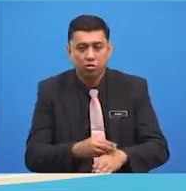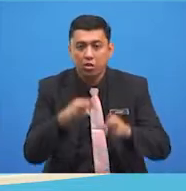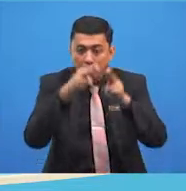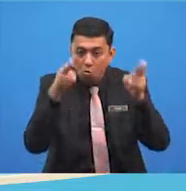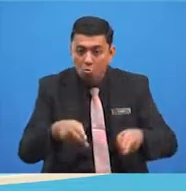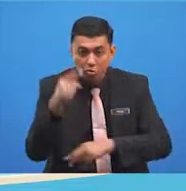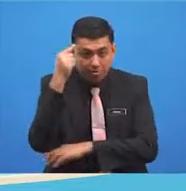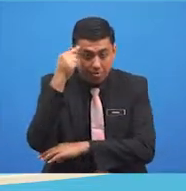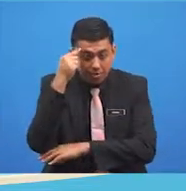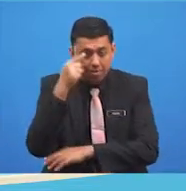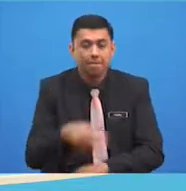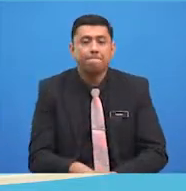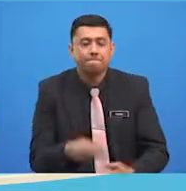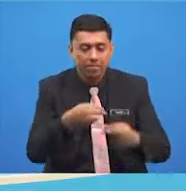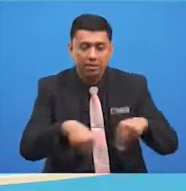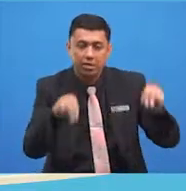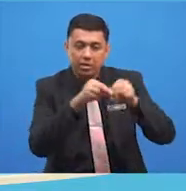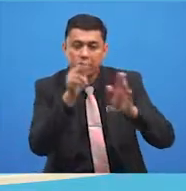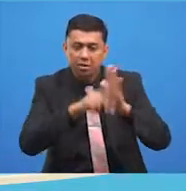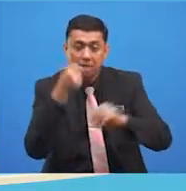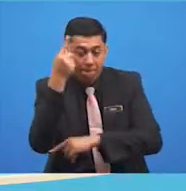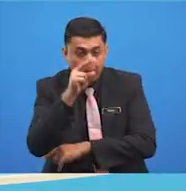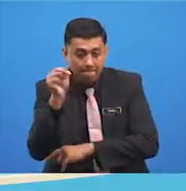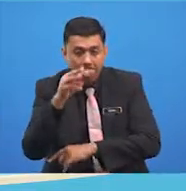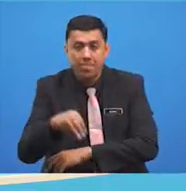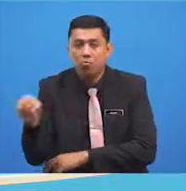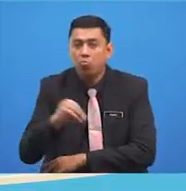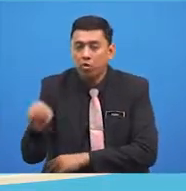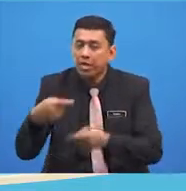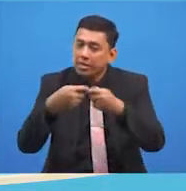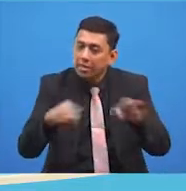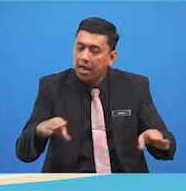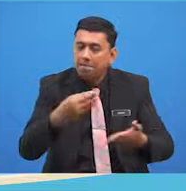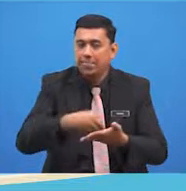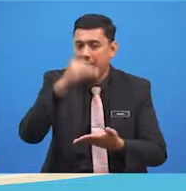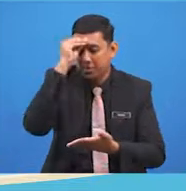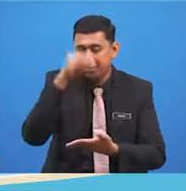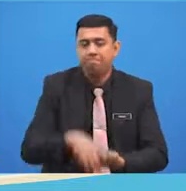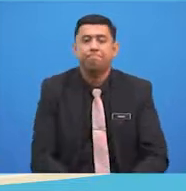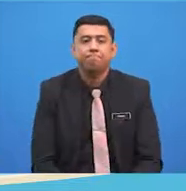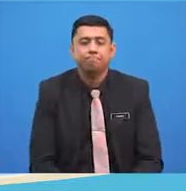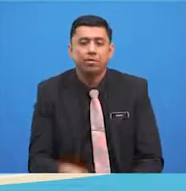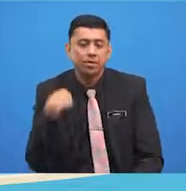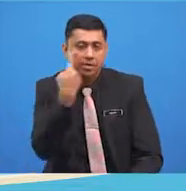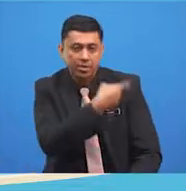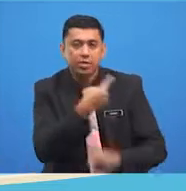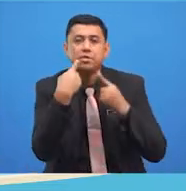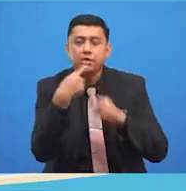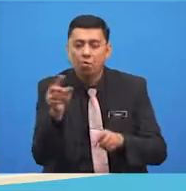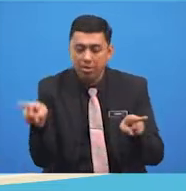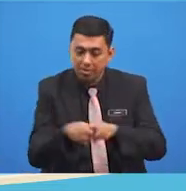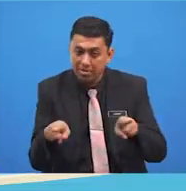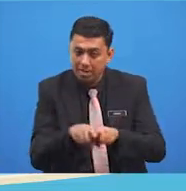uji minda bagi menilai tahap kefahaman murid-murid setelah mempelajari tajuk ini. Kita jawab bersama-sama, ya.